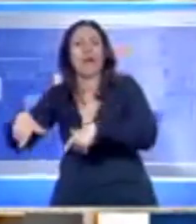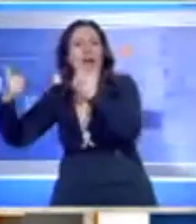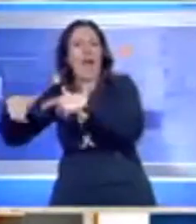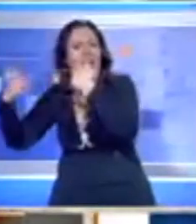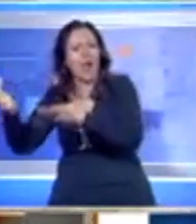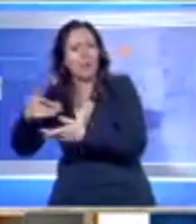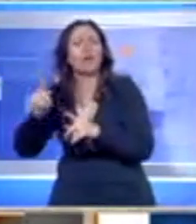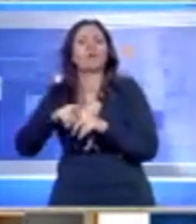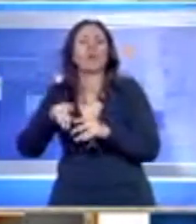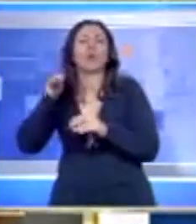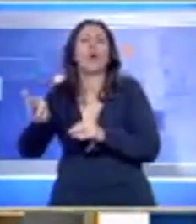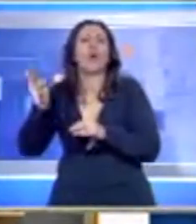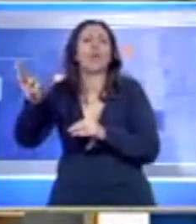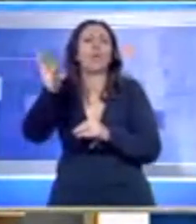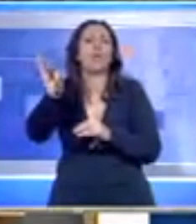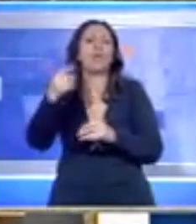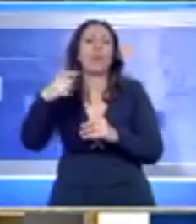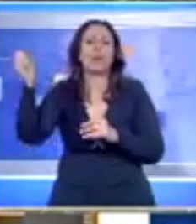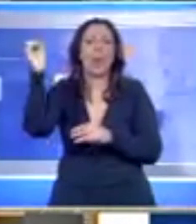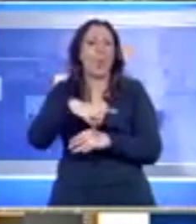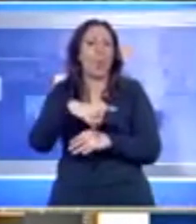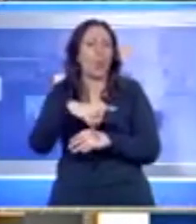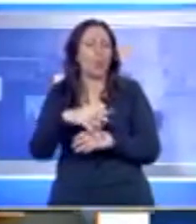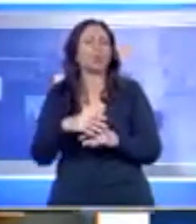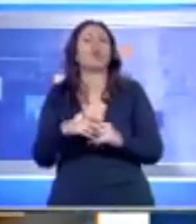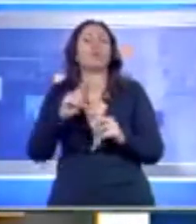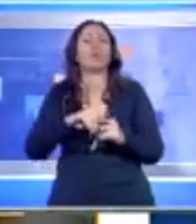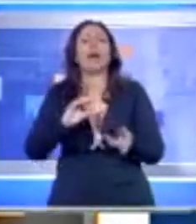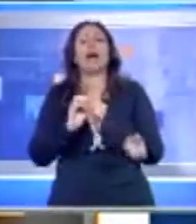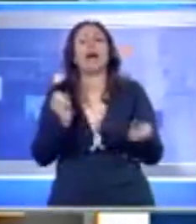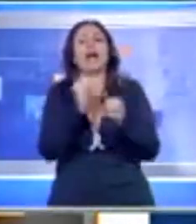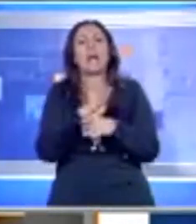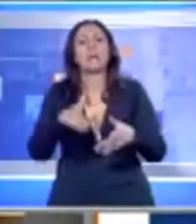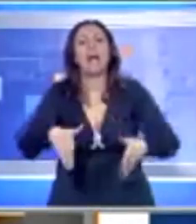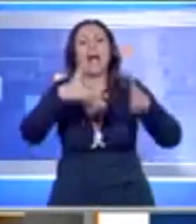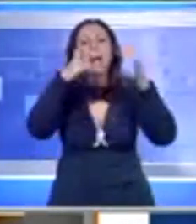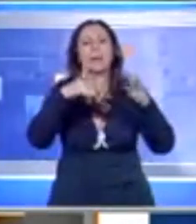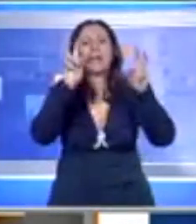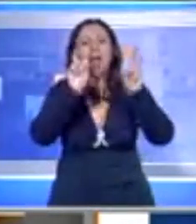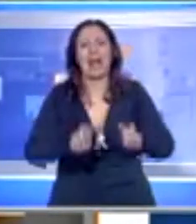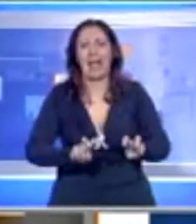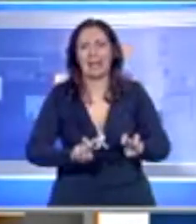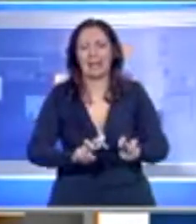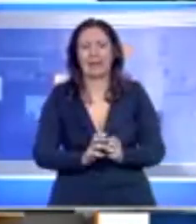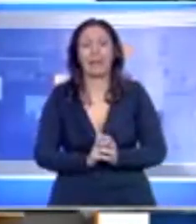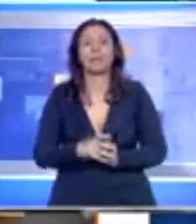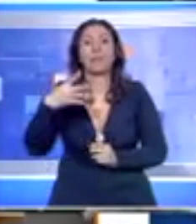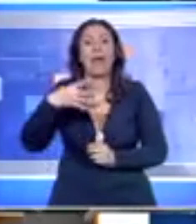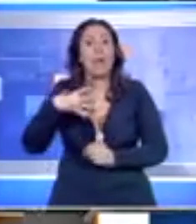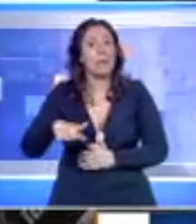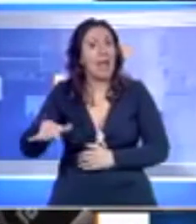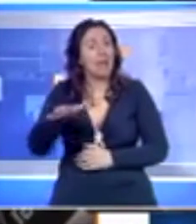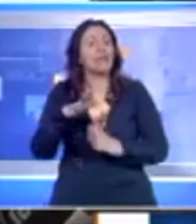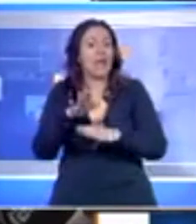di dispositivi elettro riflettenti e la sostituzione della cabina elettrica attualmente sotto sequestro quella di melfi e un'area